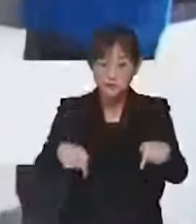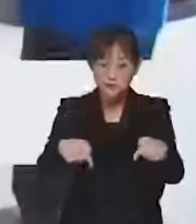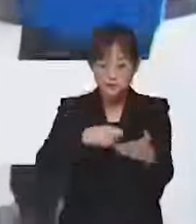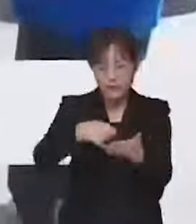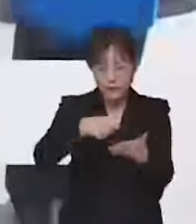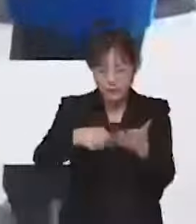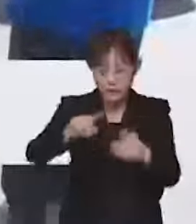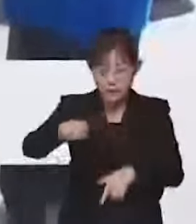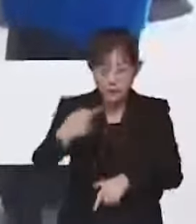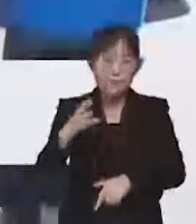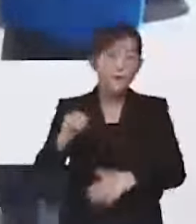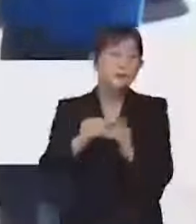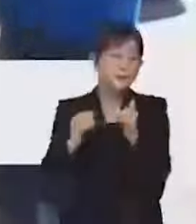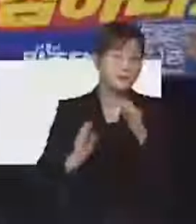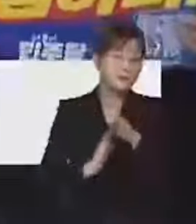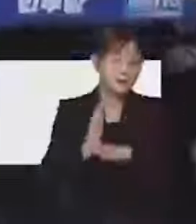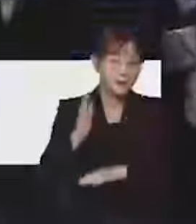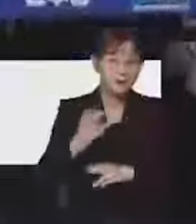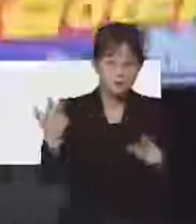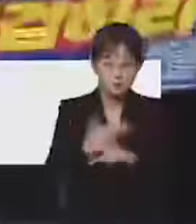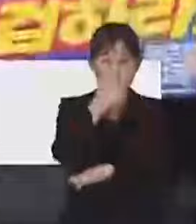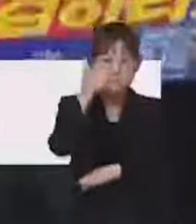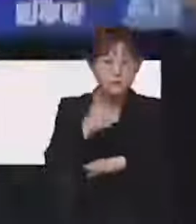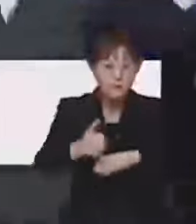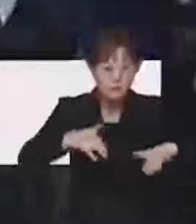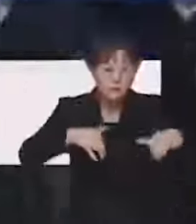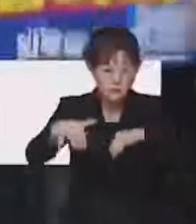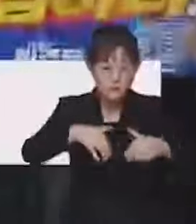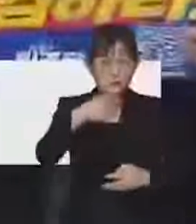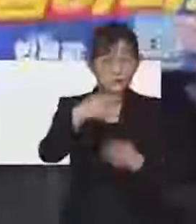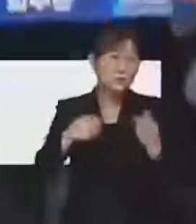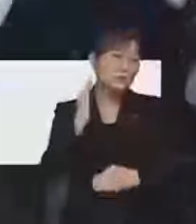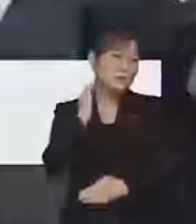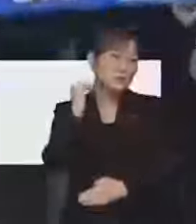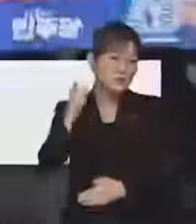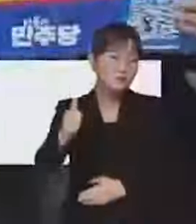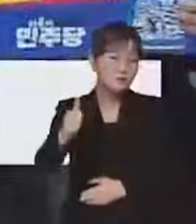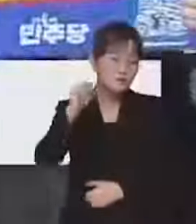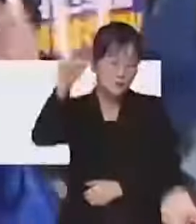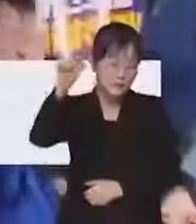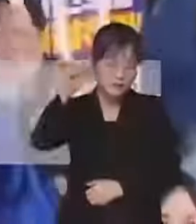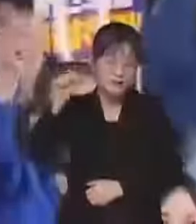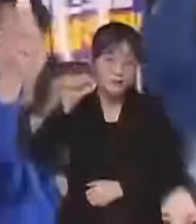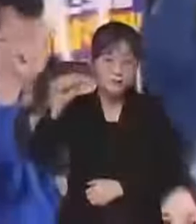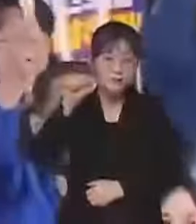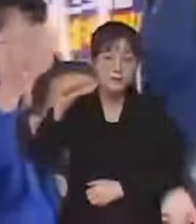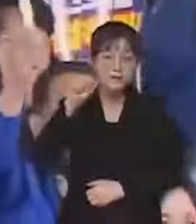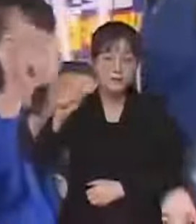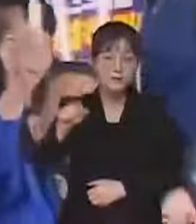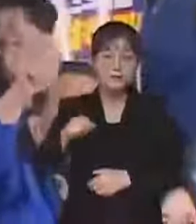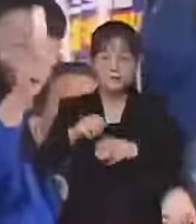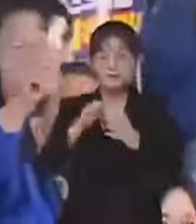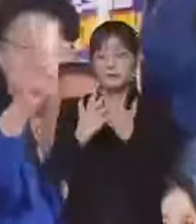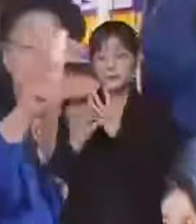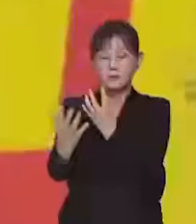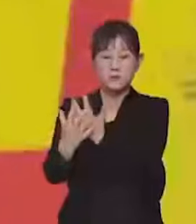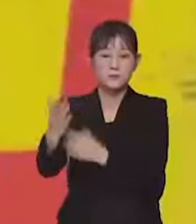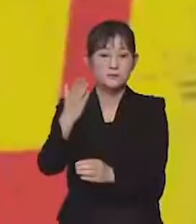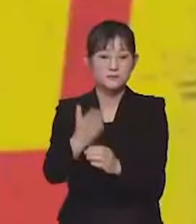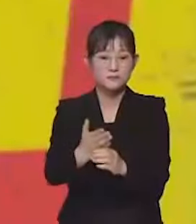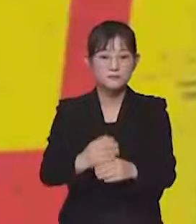명을 넘어섰고 주말에는 거리에서 윤석열 정권을 규탄하는 대규모 집회를 이어가고 있습니다.